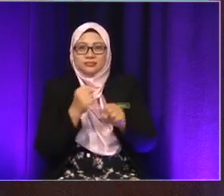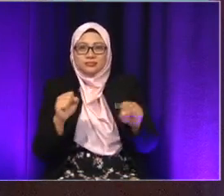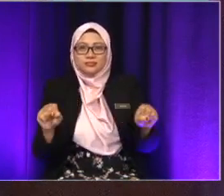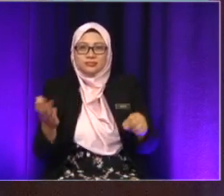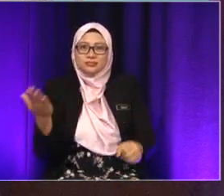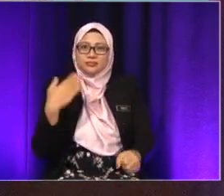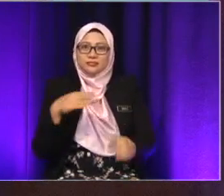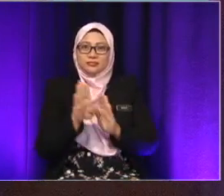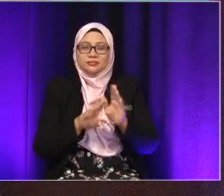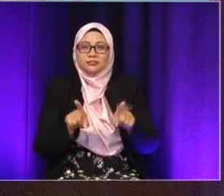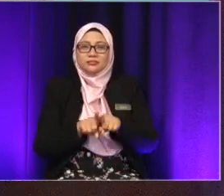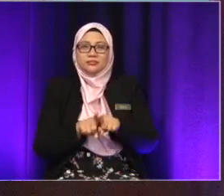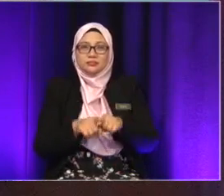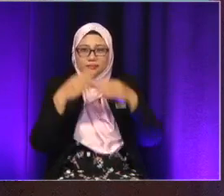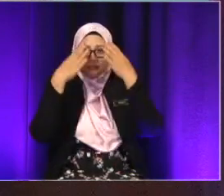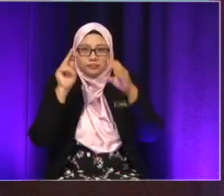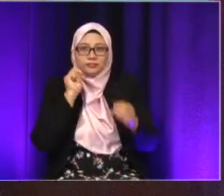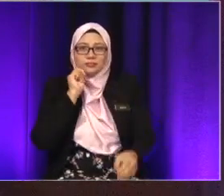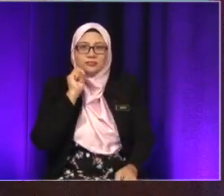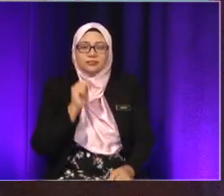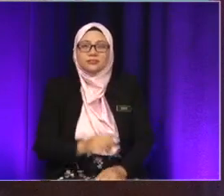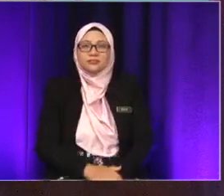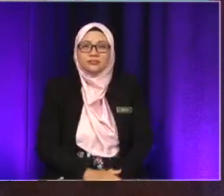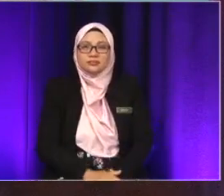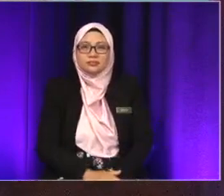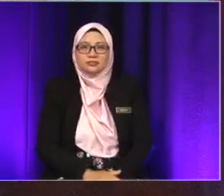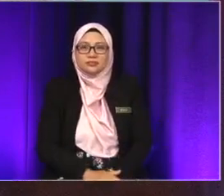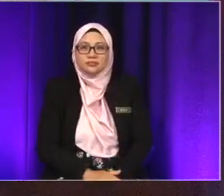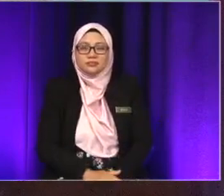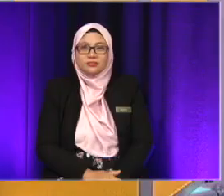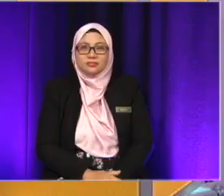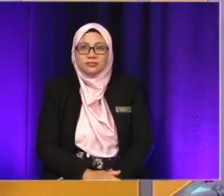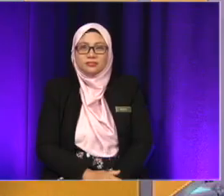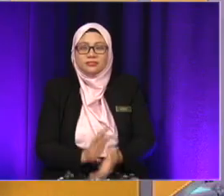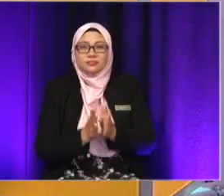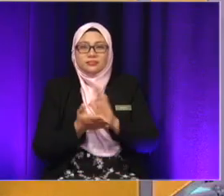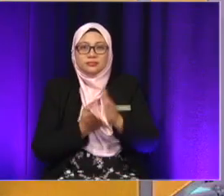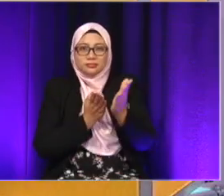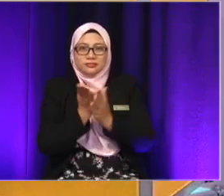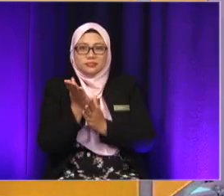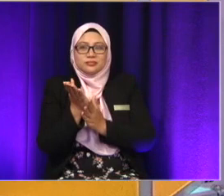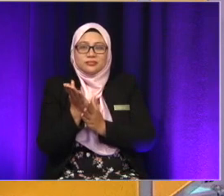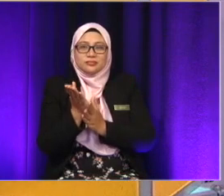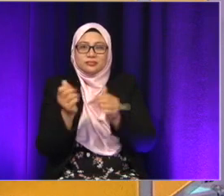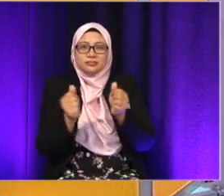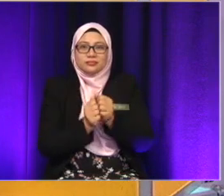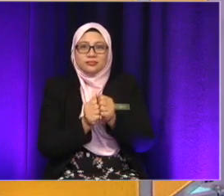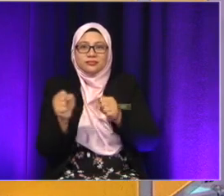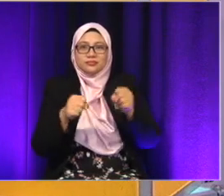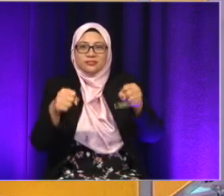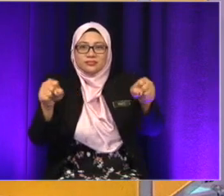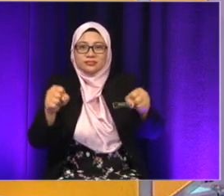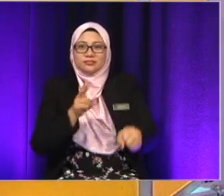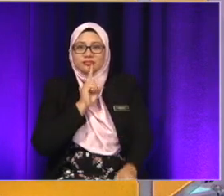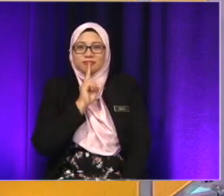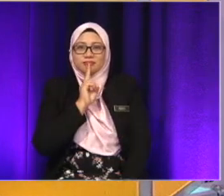guru kita, Cikgu Muhammad Nasir Samsudin. Persilakan cikgu. Okey, terima kasih. Okey, jadi kita teruskan sistem hidrolik iaitu di mana kalau kita tengok